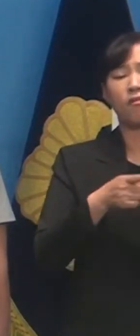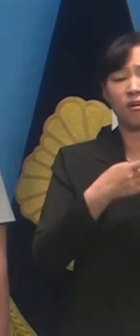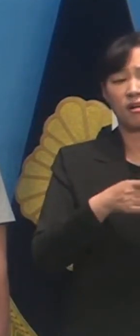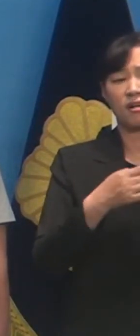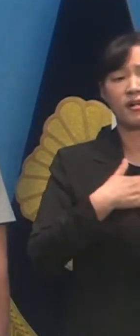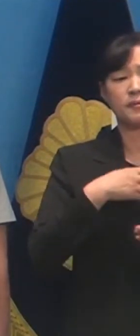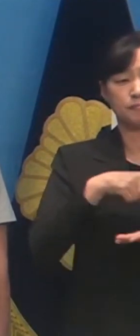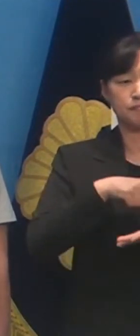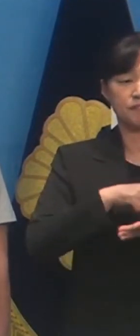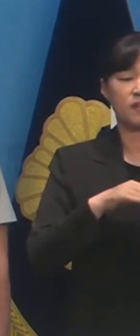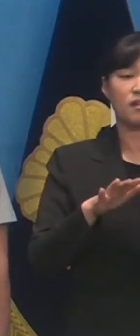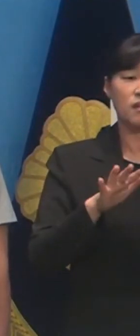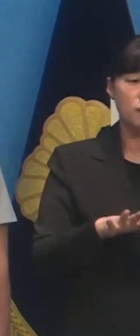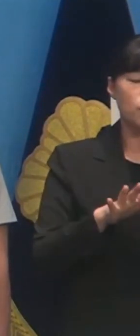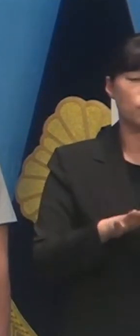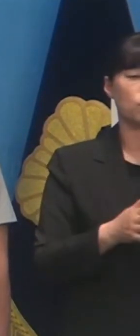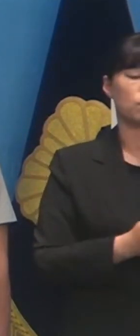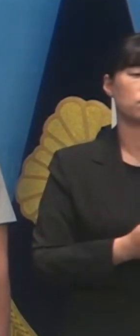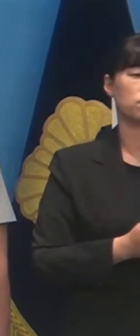이번에도